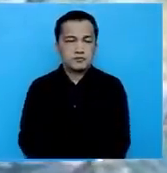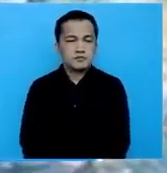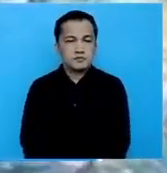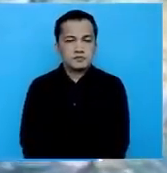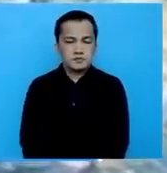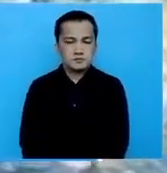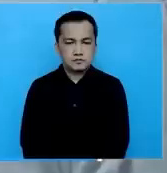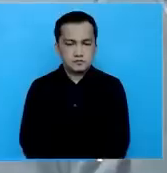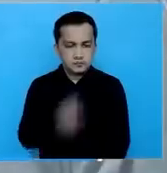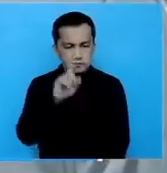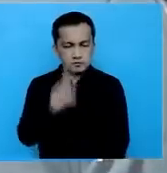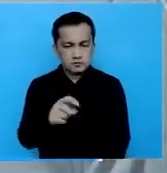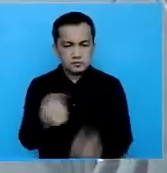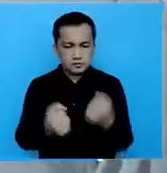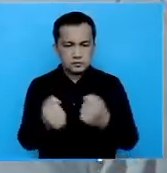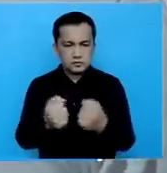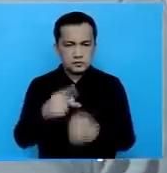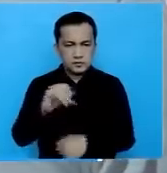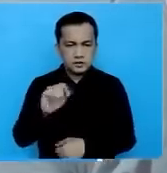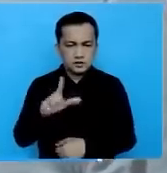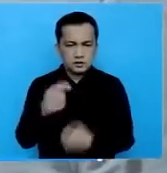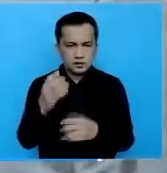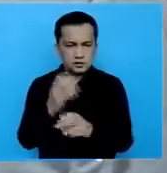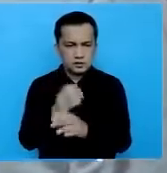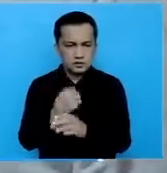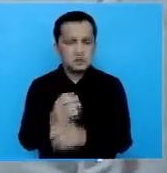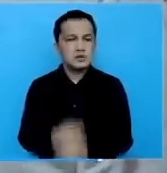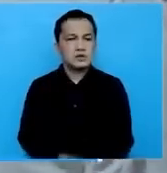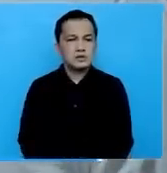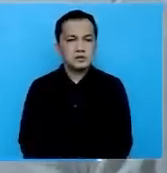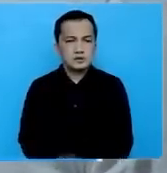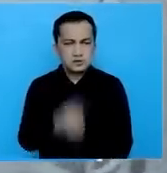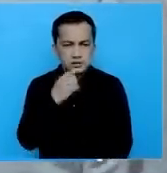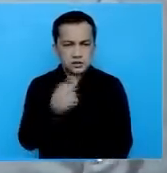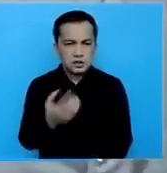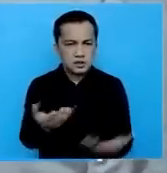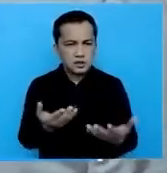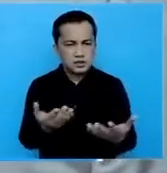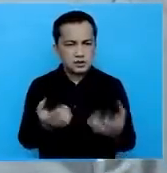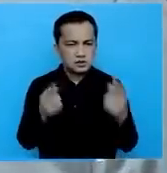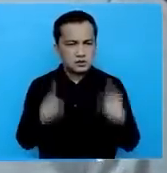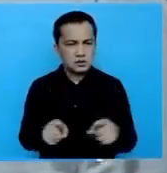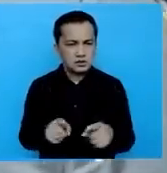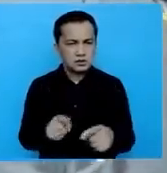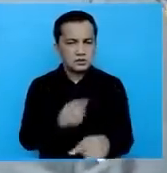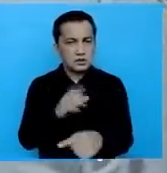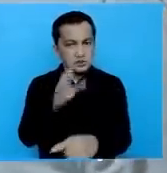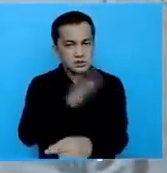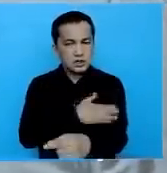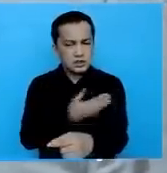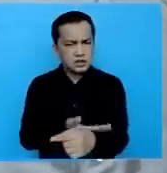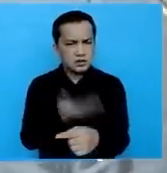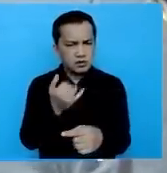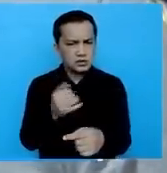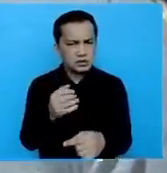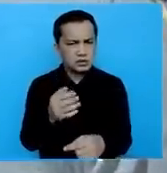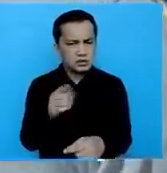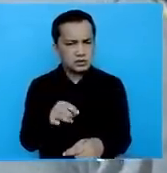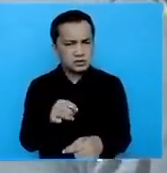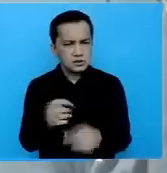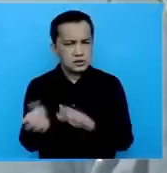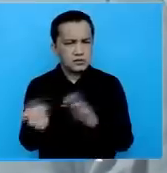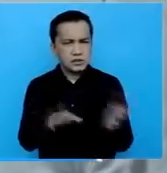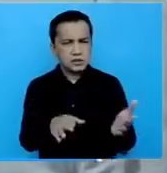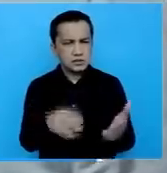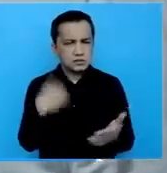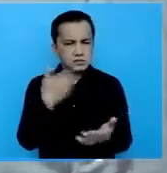driver sa patrol car. Sinabi ko sa kanya, "Sir, ano bang nangyari sa anak ko? Bakit ganyan? Bakit did unrariba ng